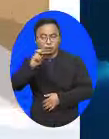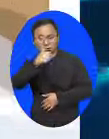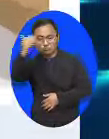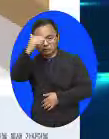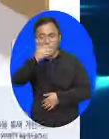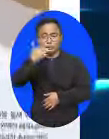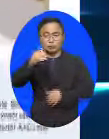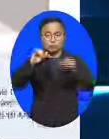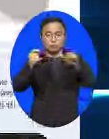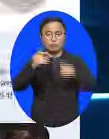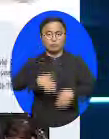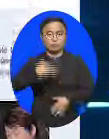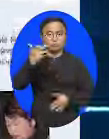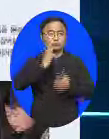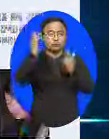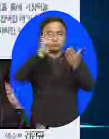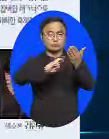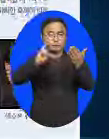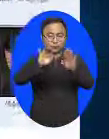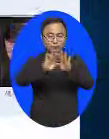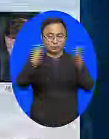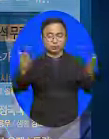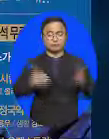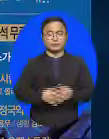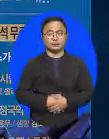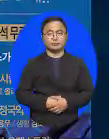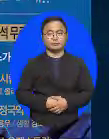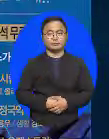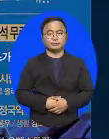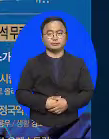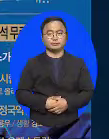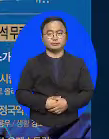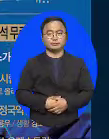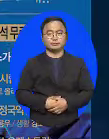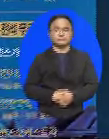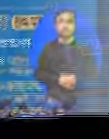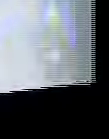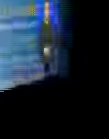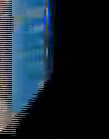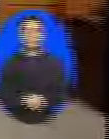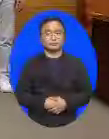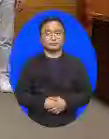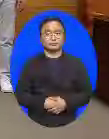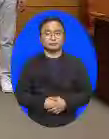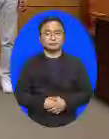향연을 즐길 수 있는 제5회 보문산 숲속의 열린 음악회를 개최합니다.